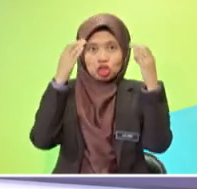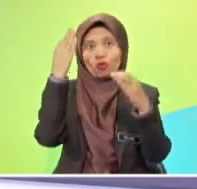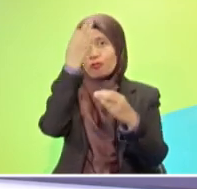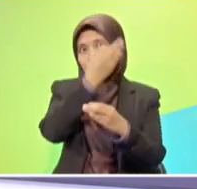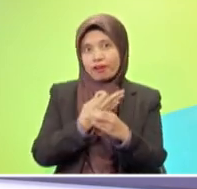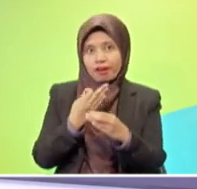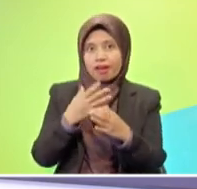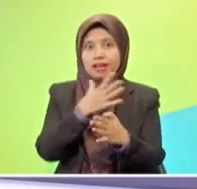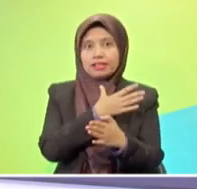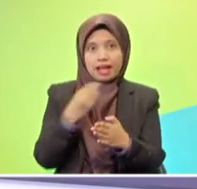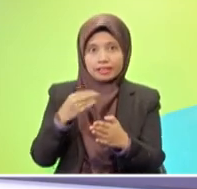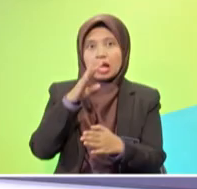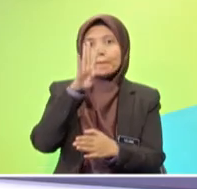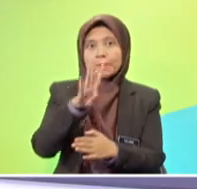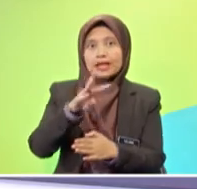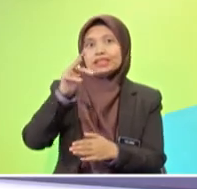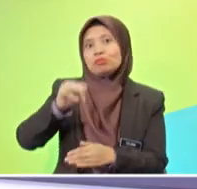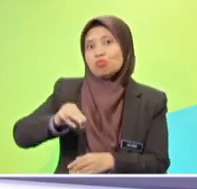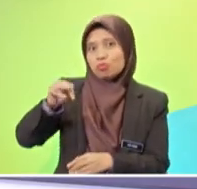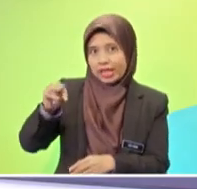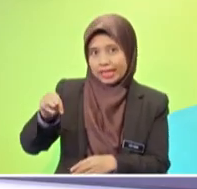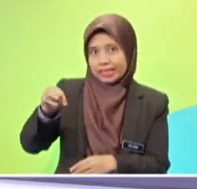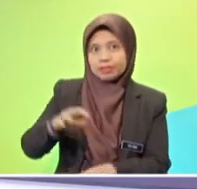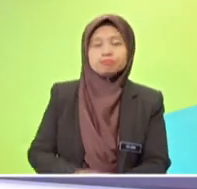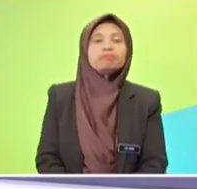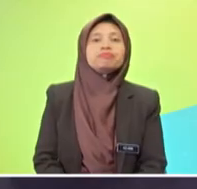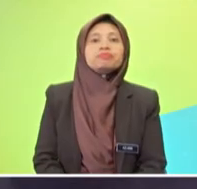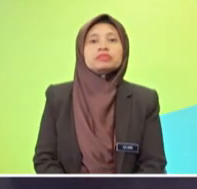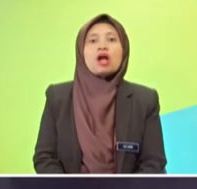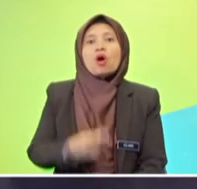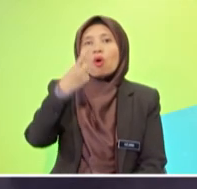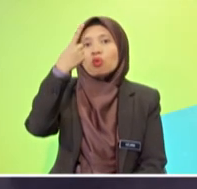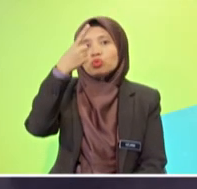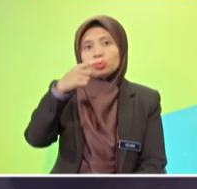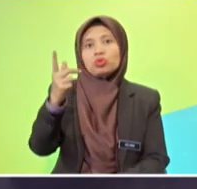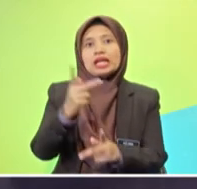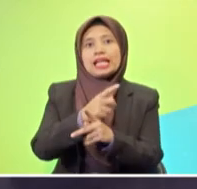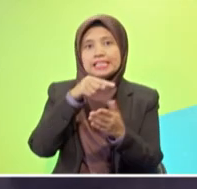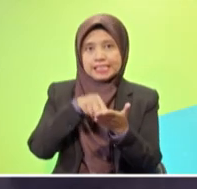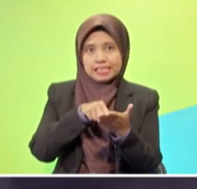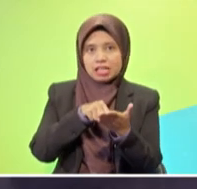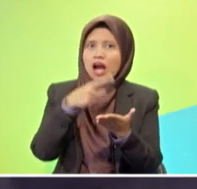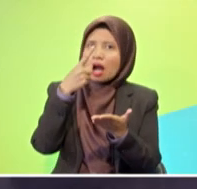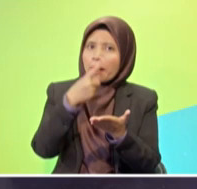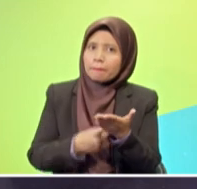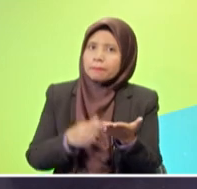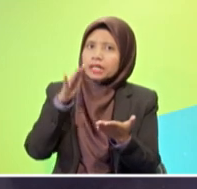bersama dengan 4 bunga yang berada atas tarian sekarang jadi untuk segmen kali ini